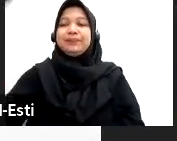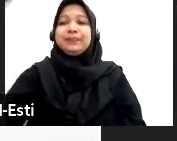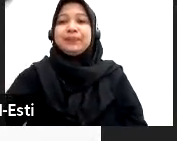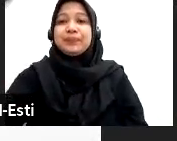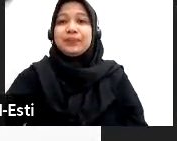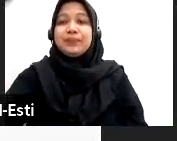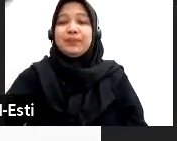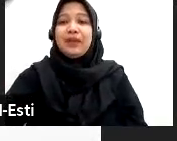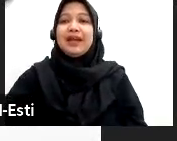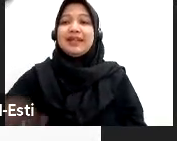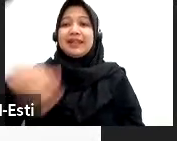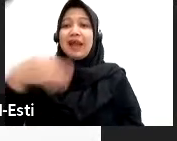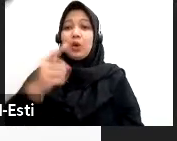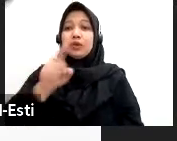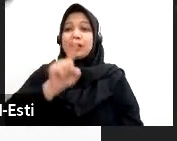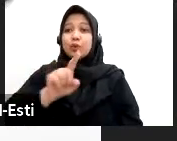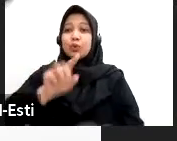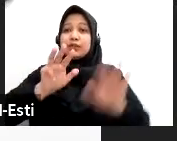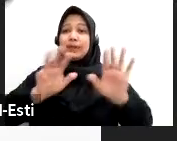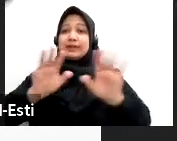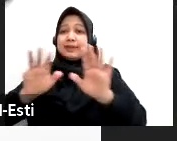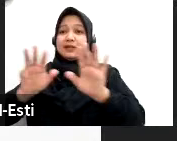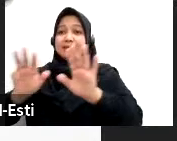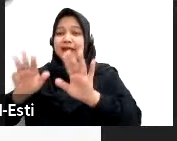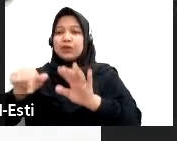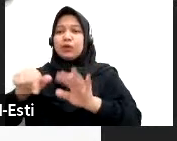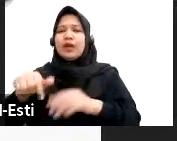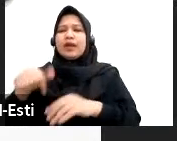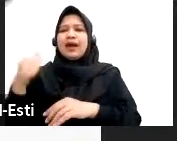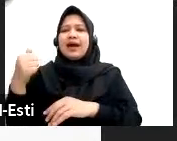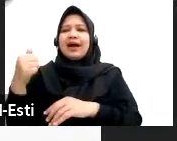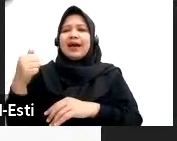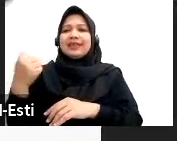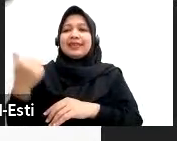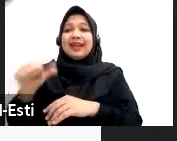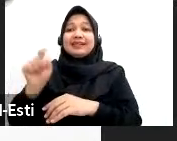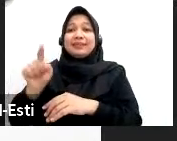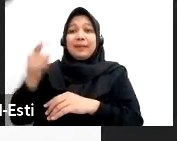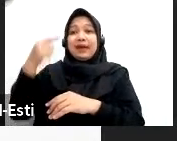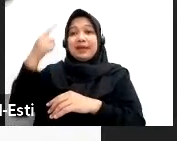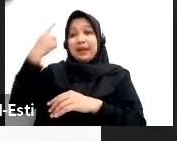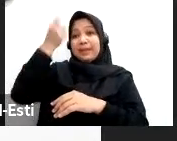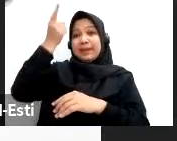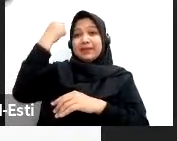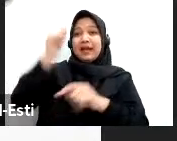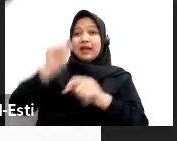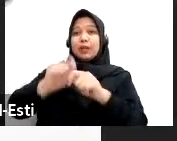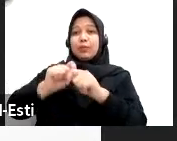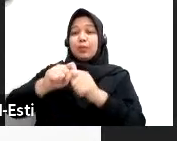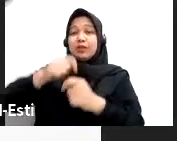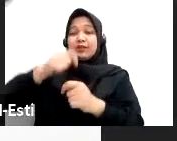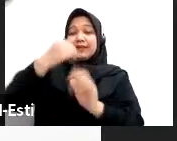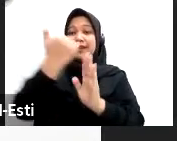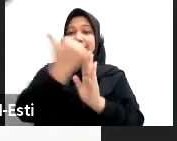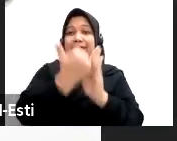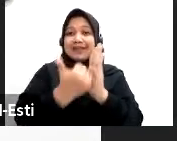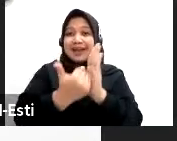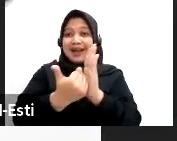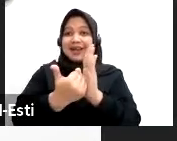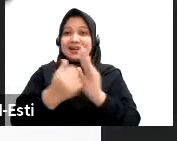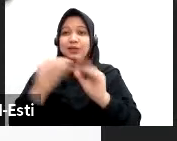tren ini tentu berdasarkan kebijakan kebijakan dari pemerintah didalam penyakit penyusunan undang-undang